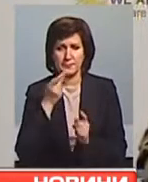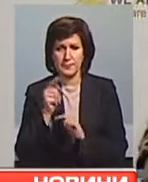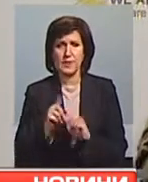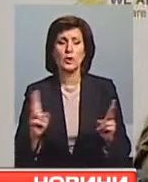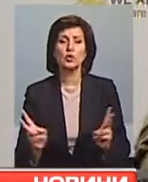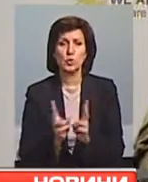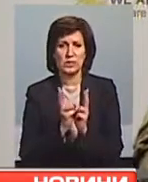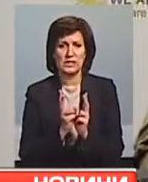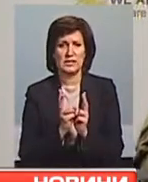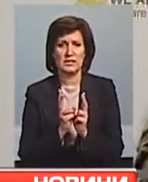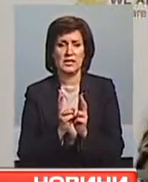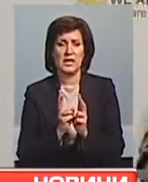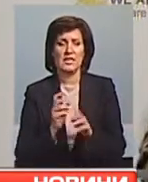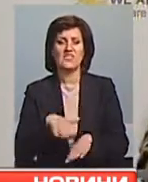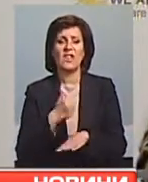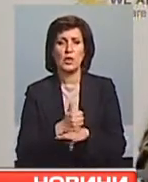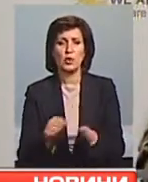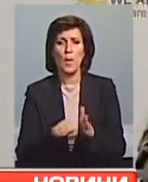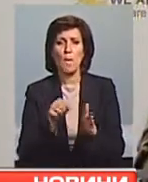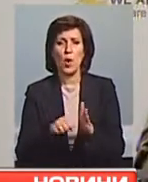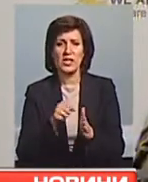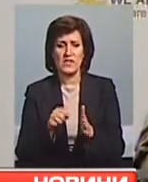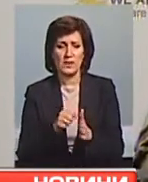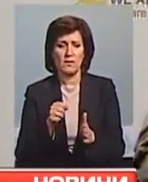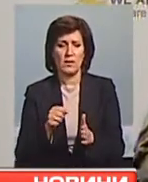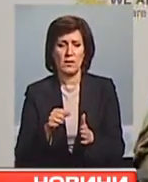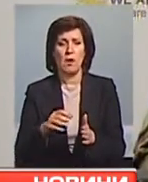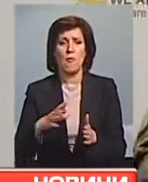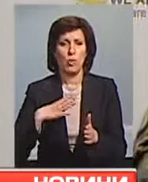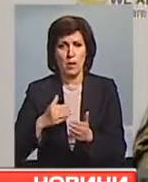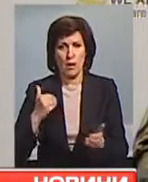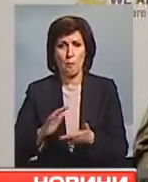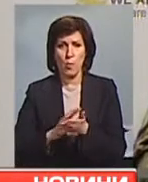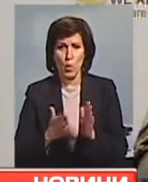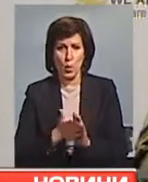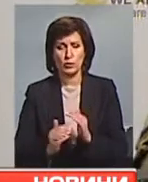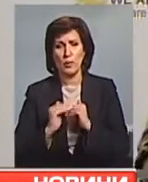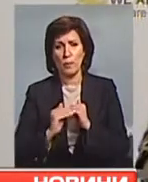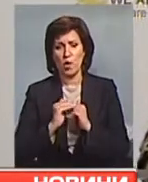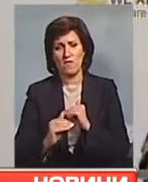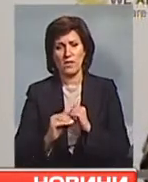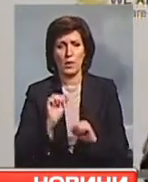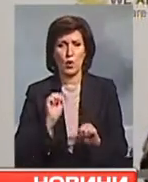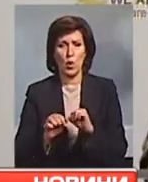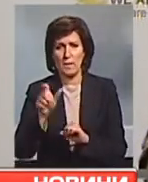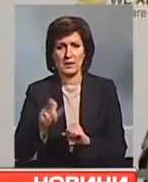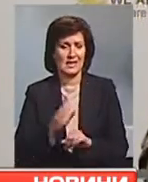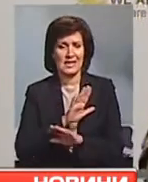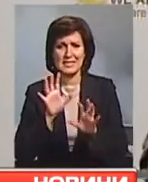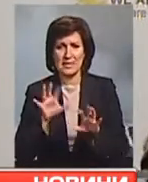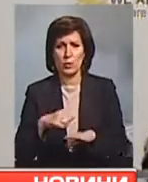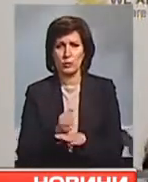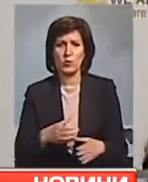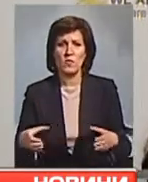зустріч із ватажком бойовиків, який контролює це місто, була погоджена, польовий командир незаконного збройного